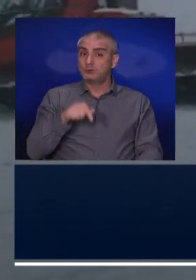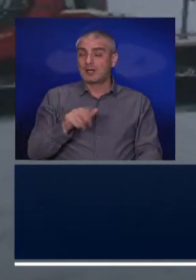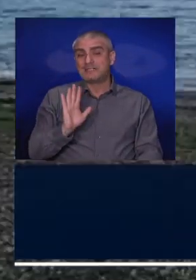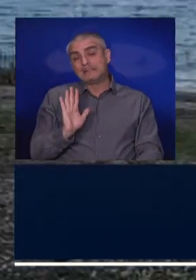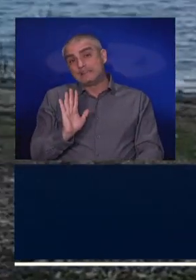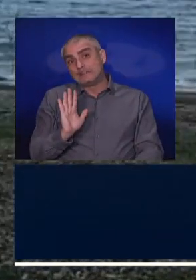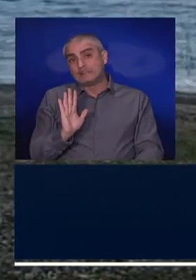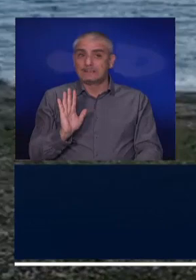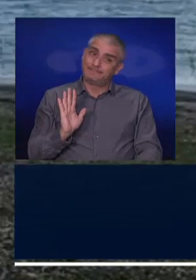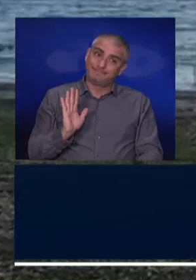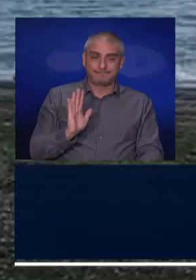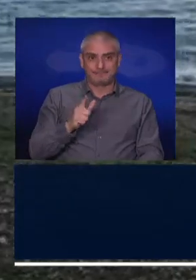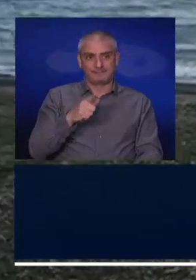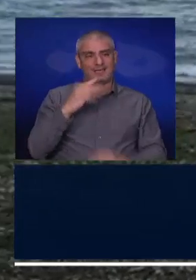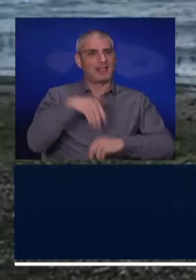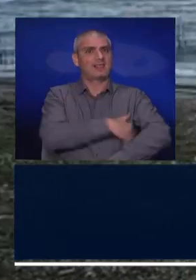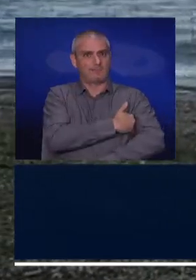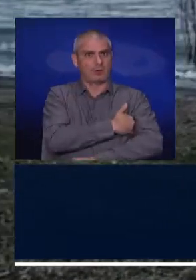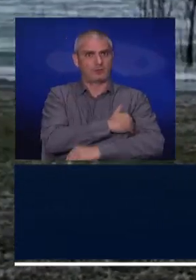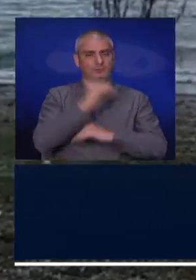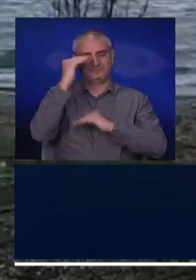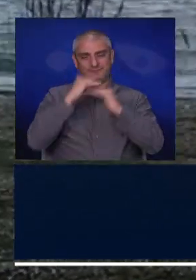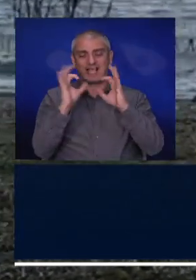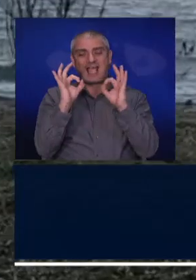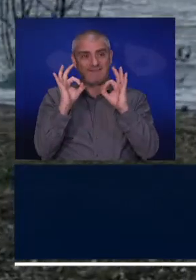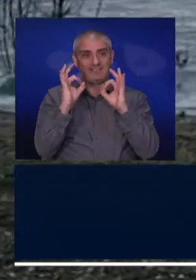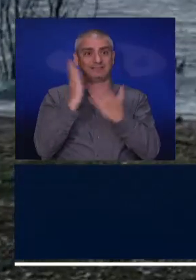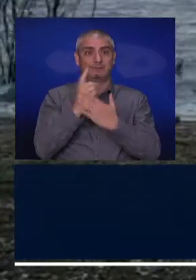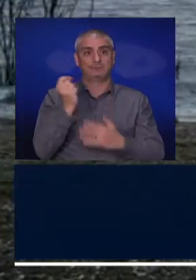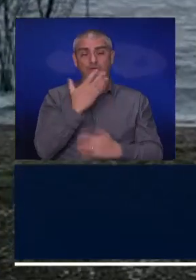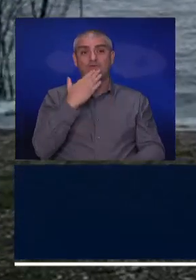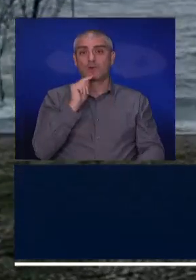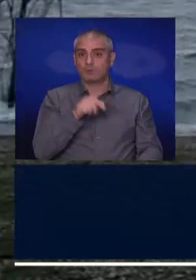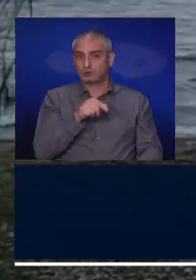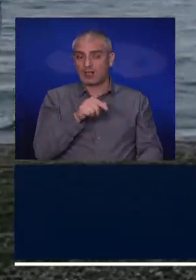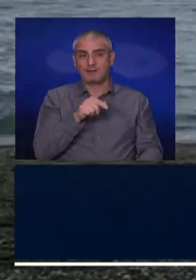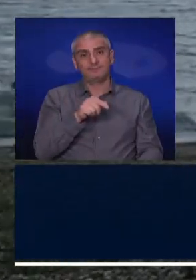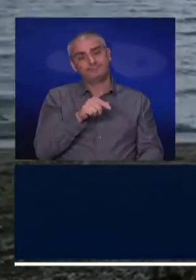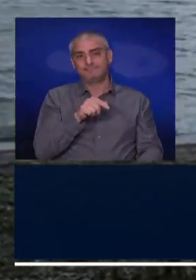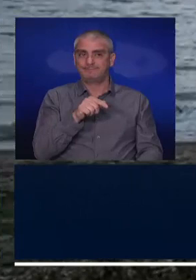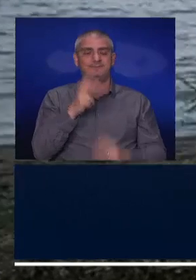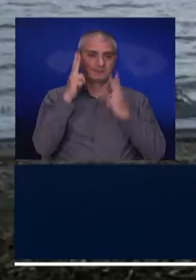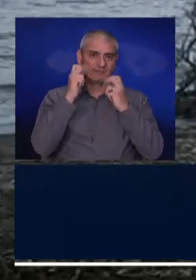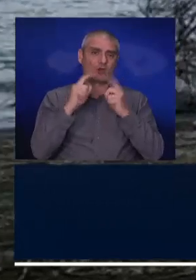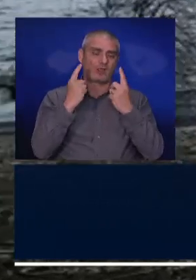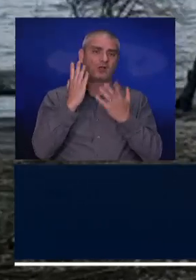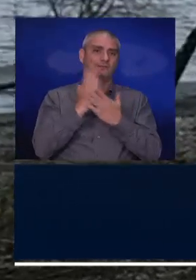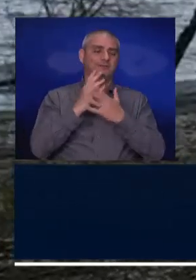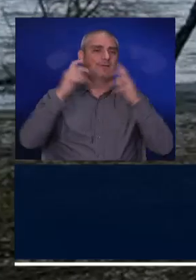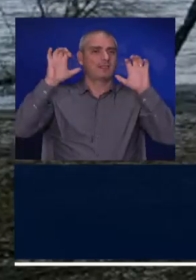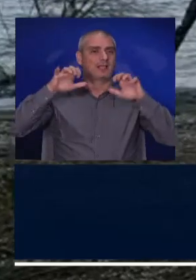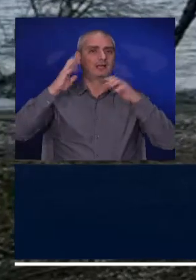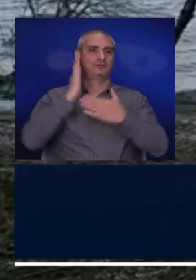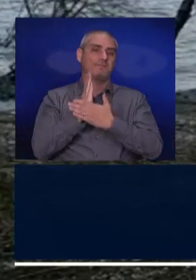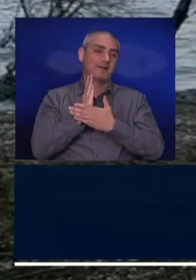תשאלו. למרות שהטמפרטורות צפויות להגיע ל-0 מעלות באמצע השבוע בירושלים, זה צפוי לקרות בזמן הפוגה של